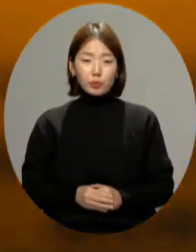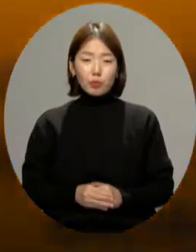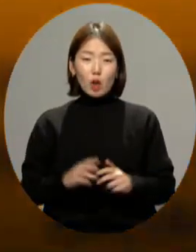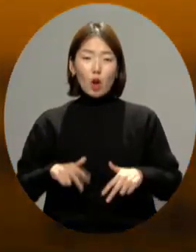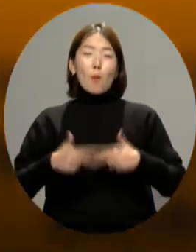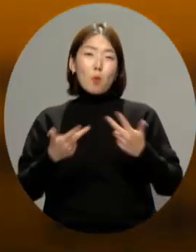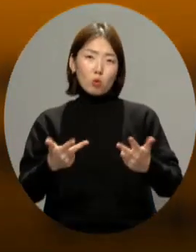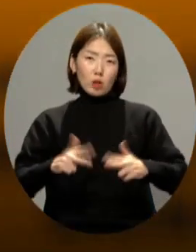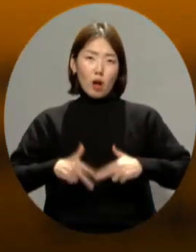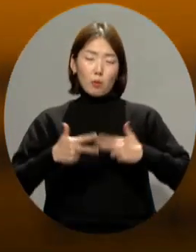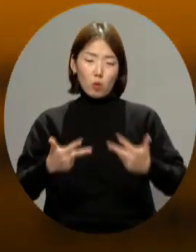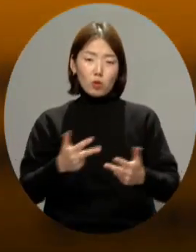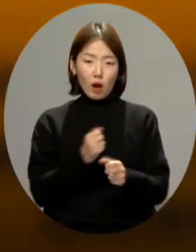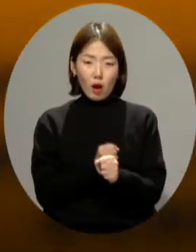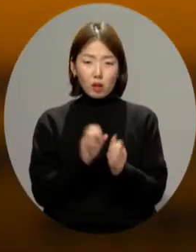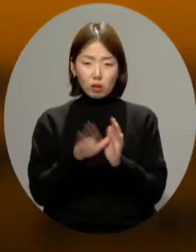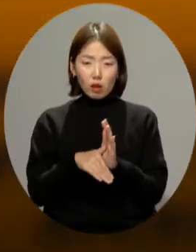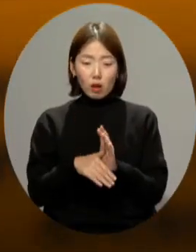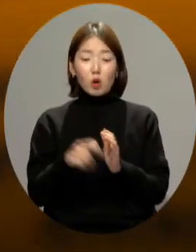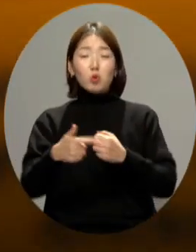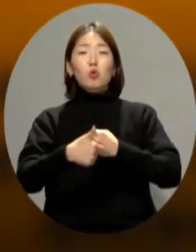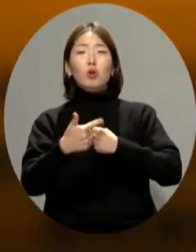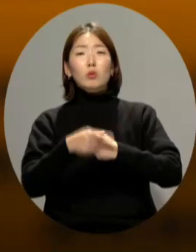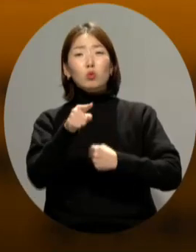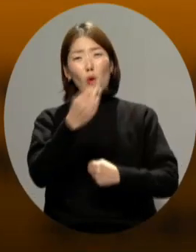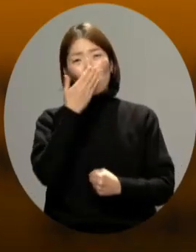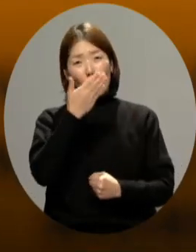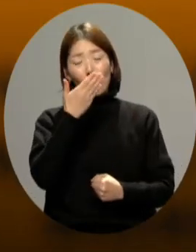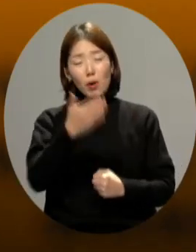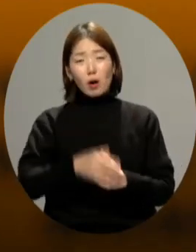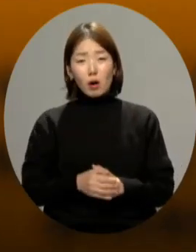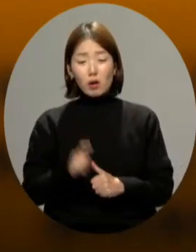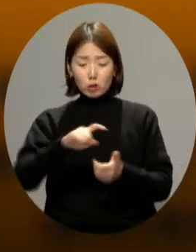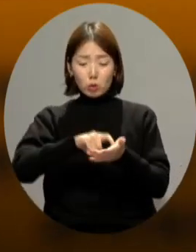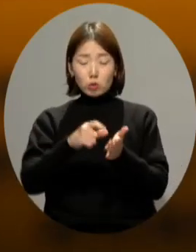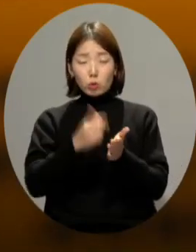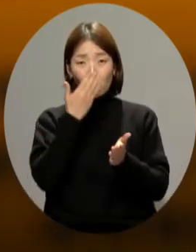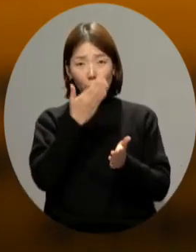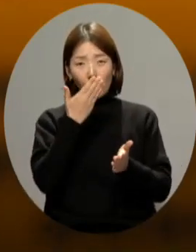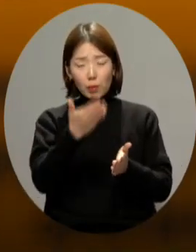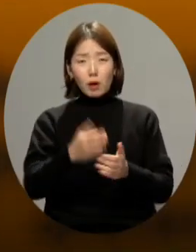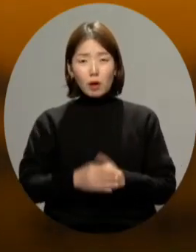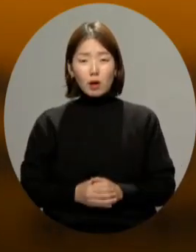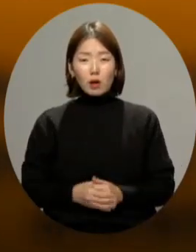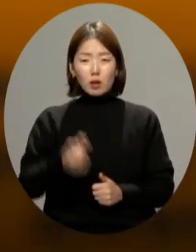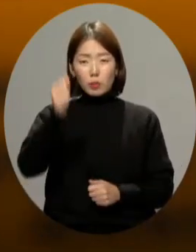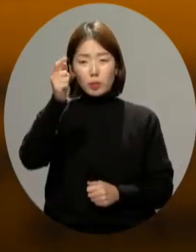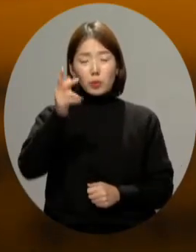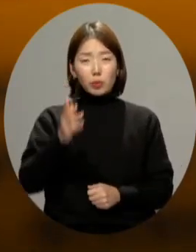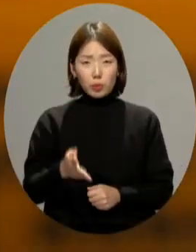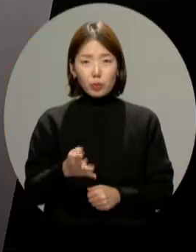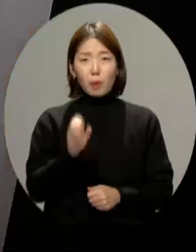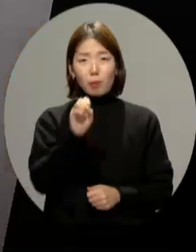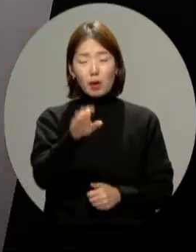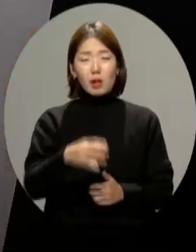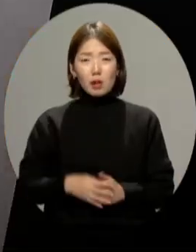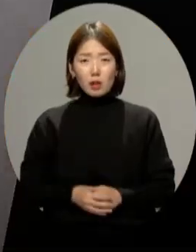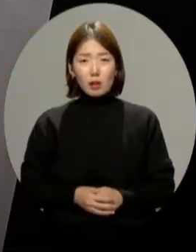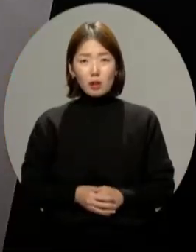대해서 6학년이면 그 정도 할 수 있는 거야. 그 정도는 할 수 있는 거야. 여러 번 얘기를 했습니다.